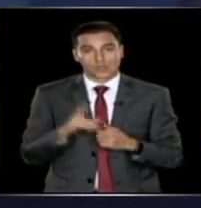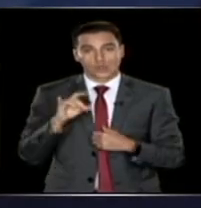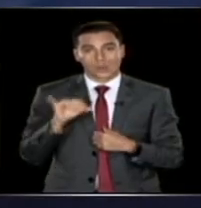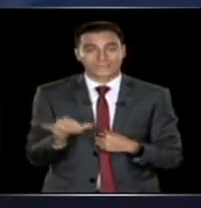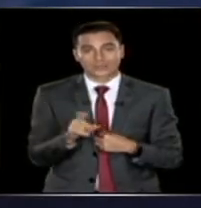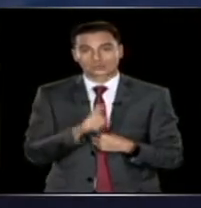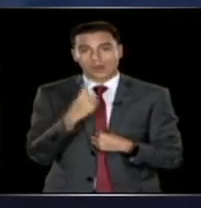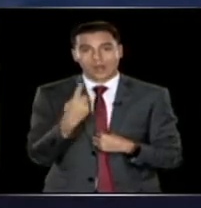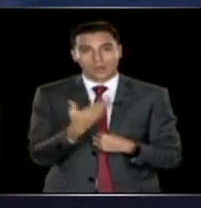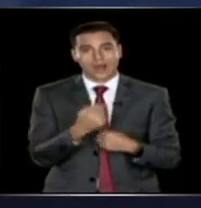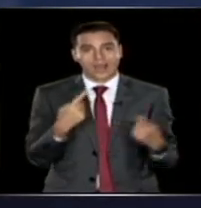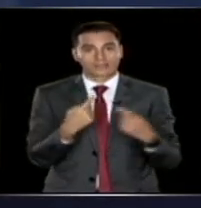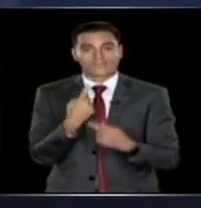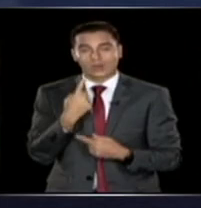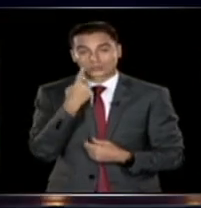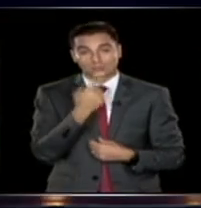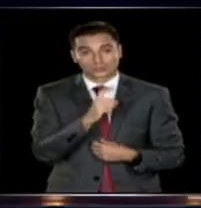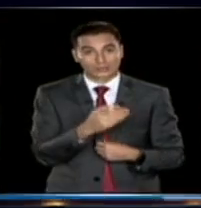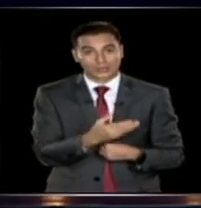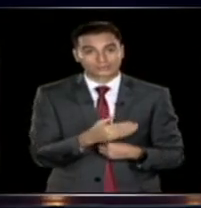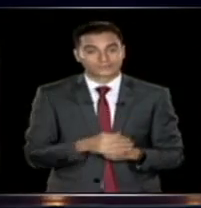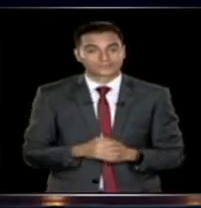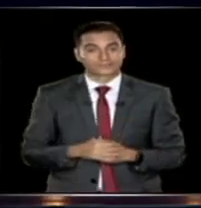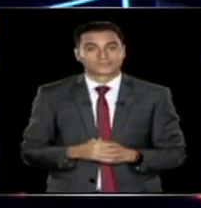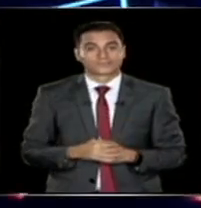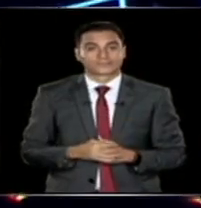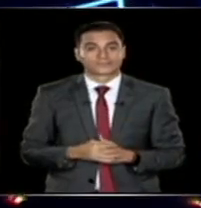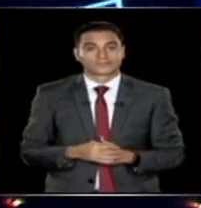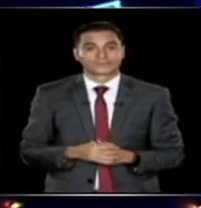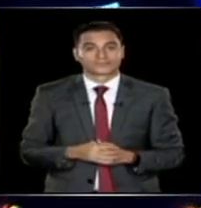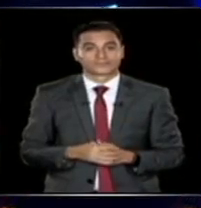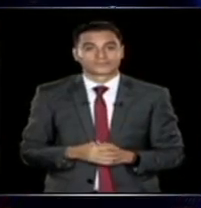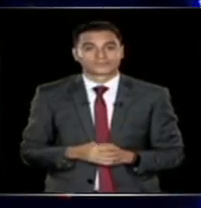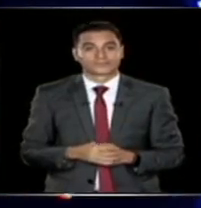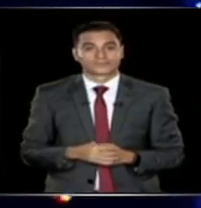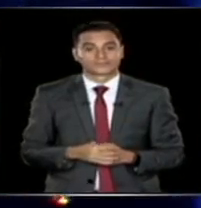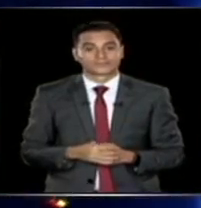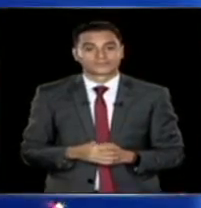السؤال الأول والهدف الأول. السؤال الأول: